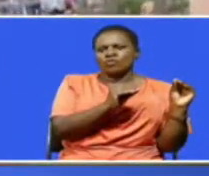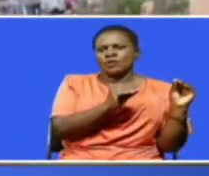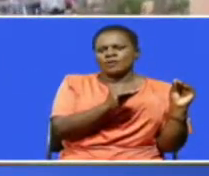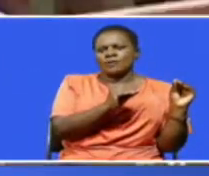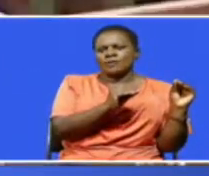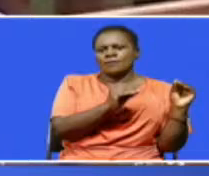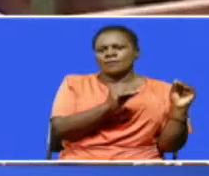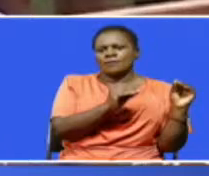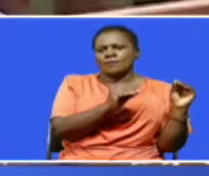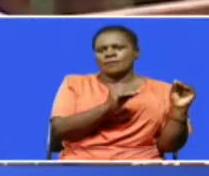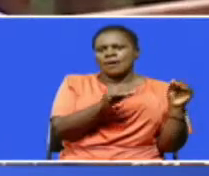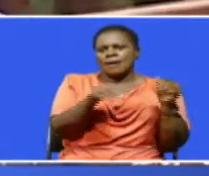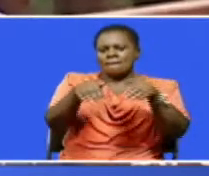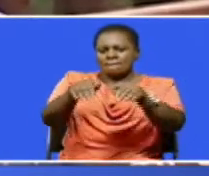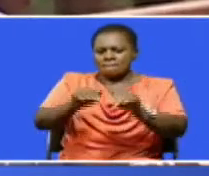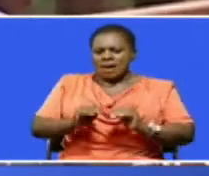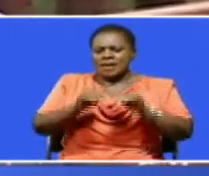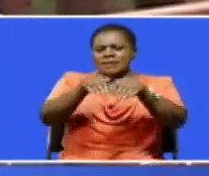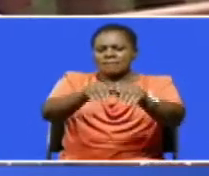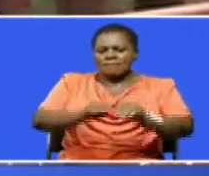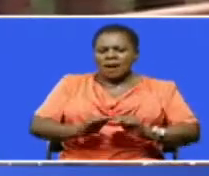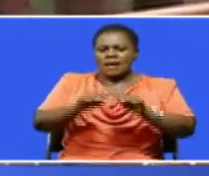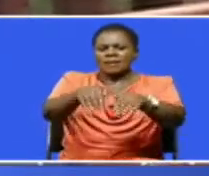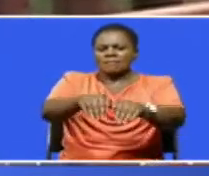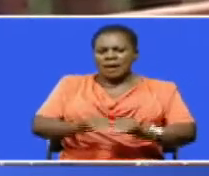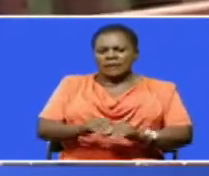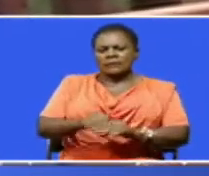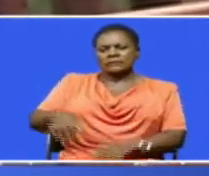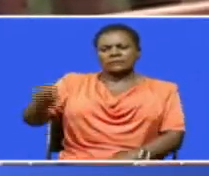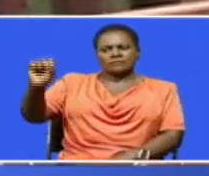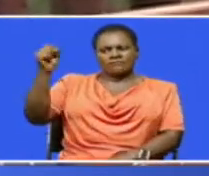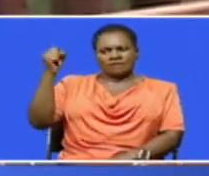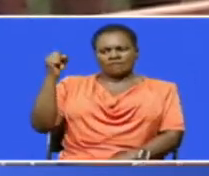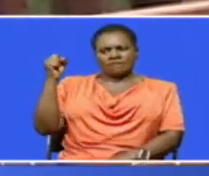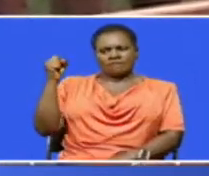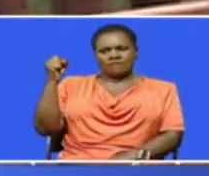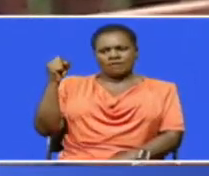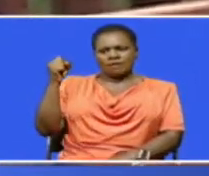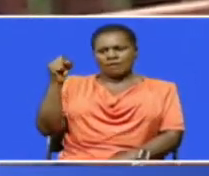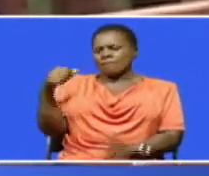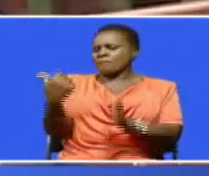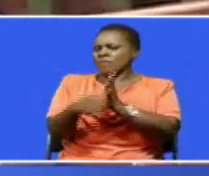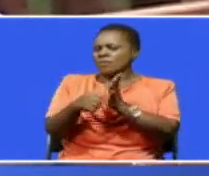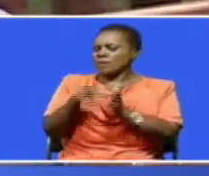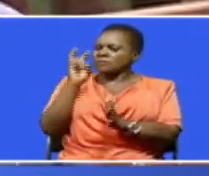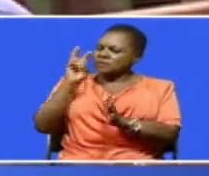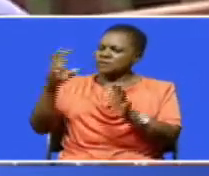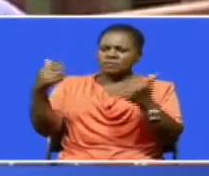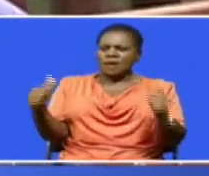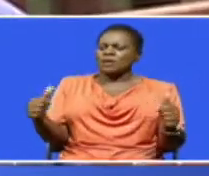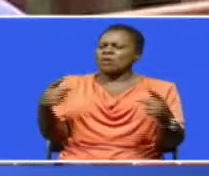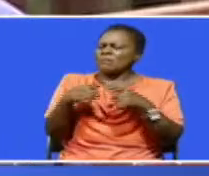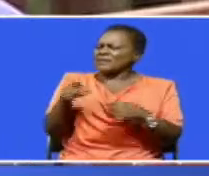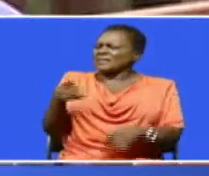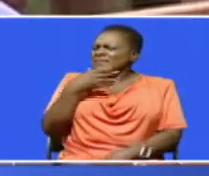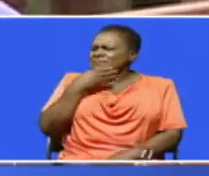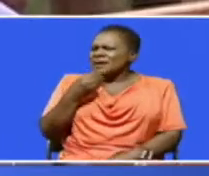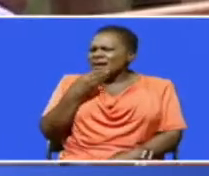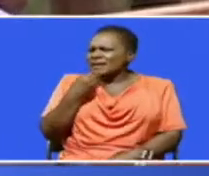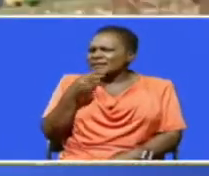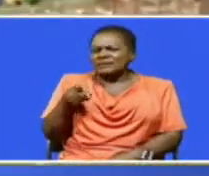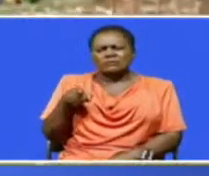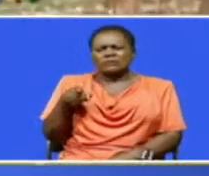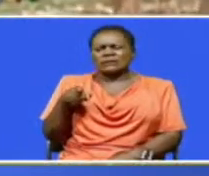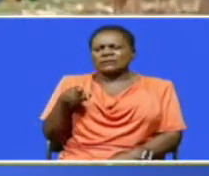ya nyuma. Tumezika hii familia watu kama 5 na hatujawahi ona shida kama hiyo. Lakini hii ya mzee